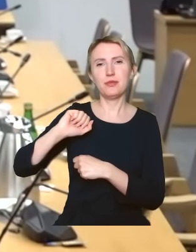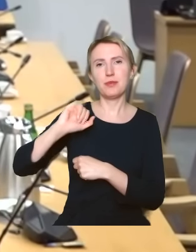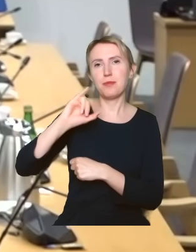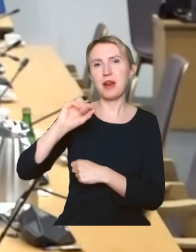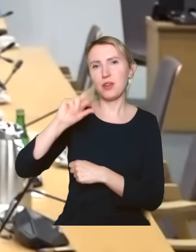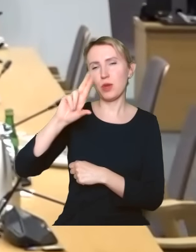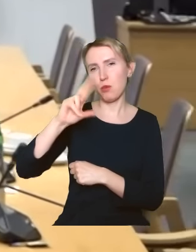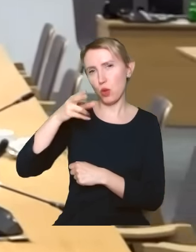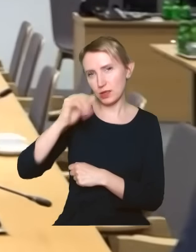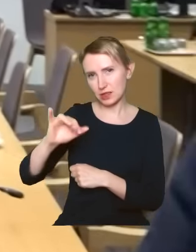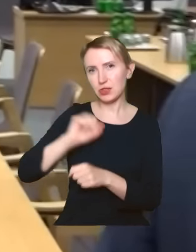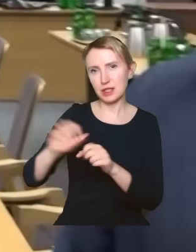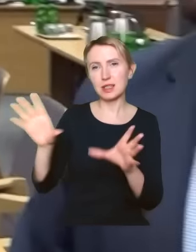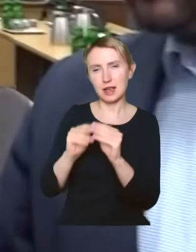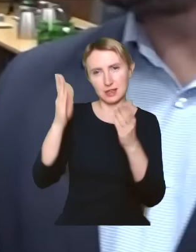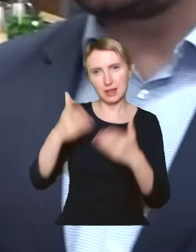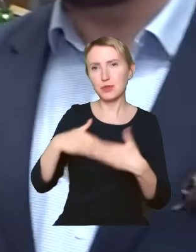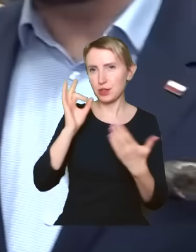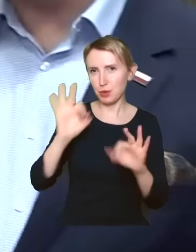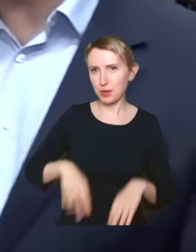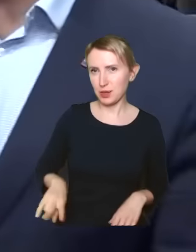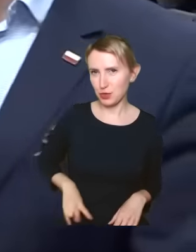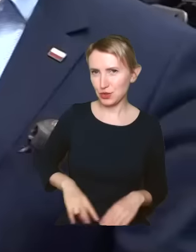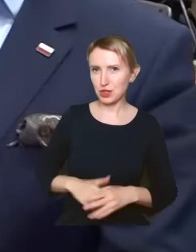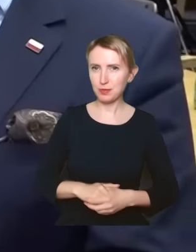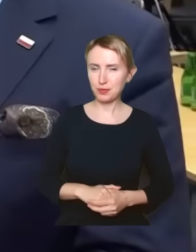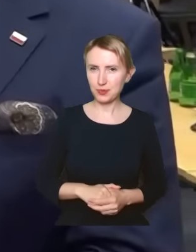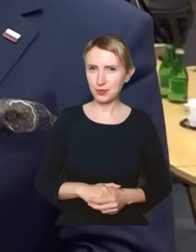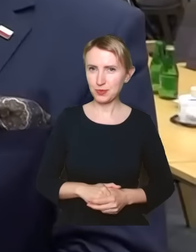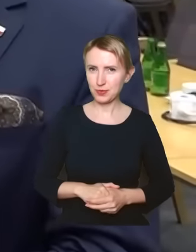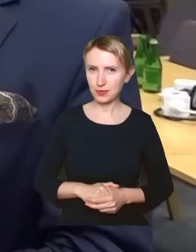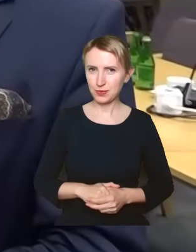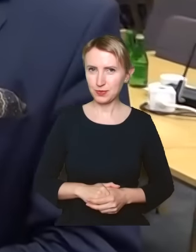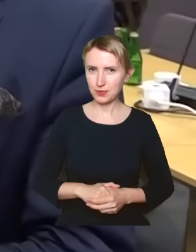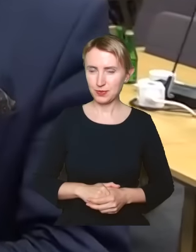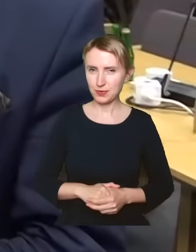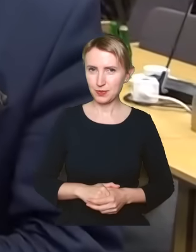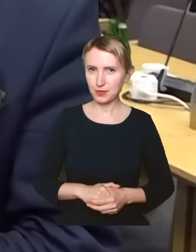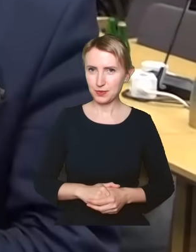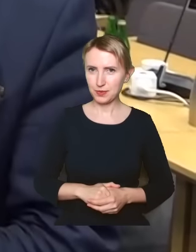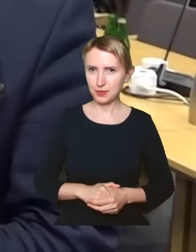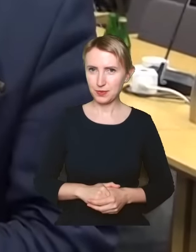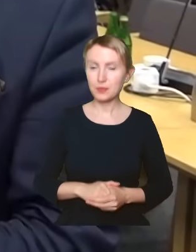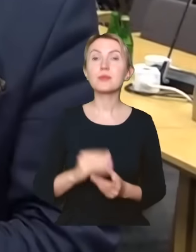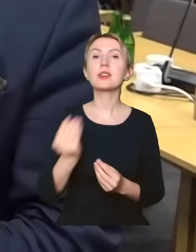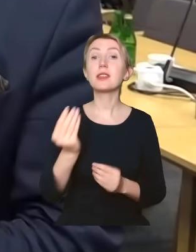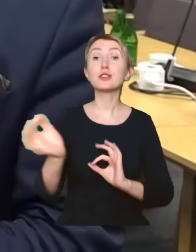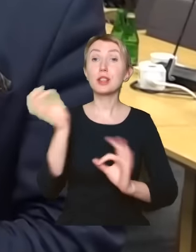Jabłońskim, który jest tutaj z nami. Dzień dobry, panie ministrze. Do tej jeszcze